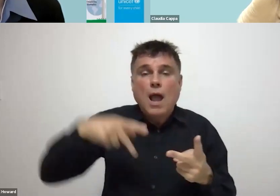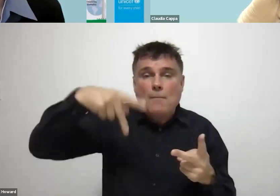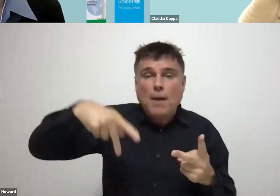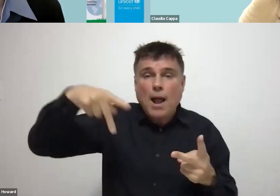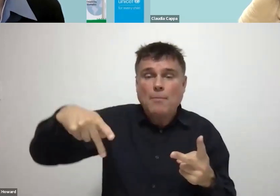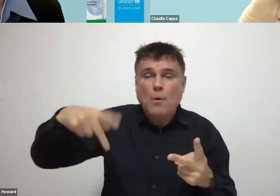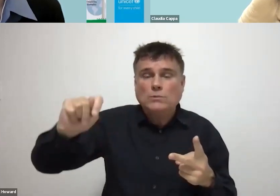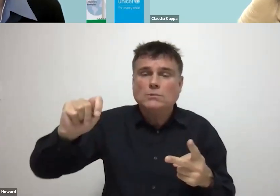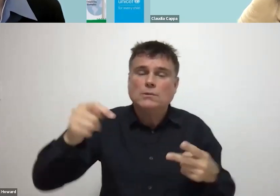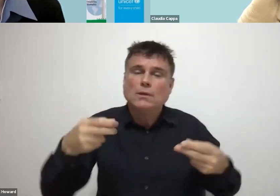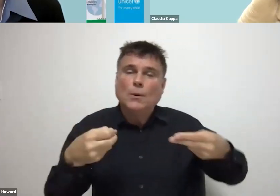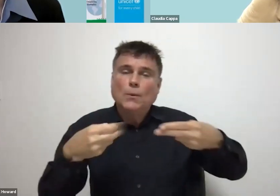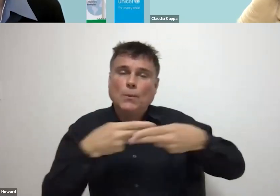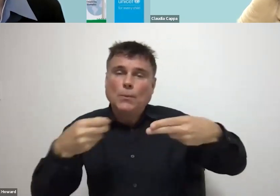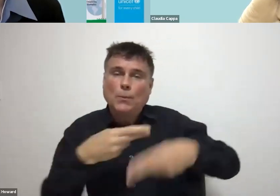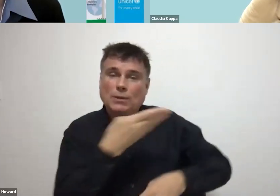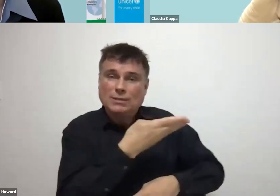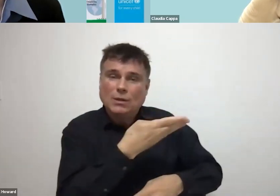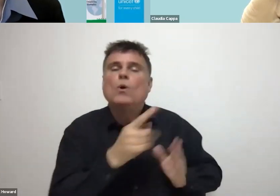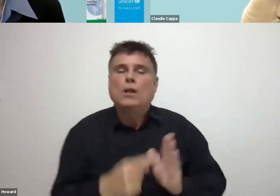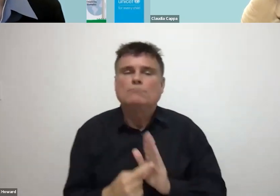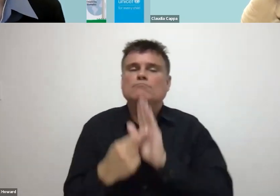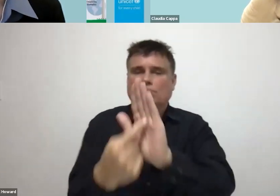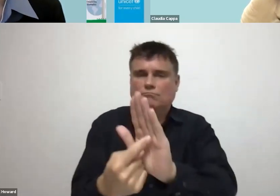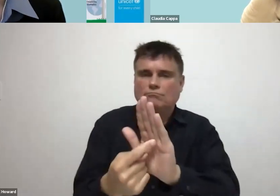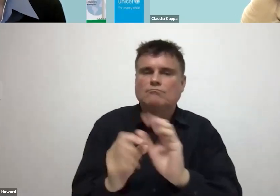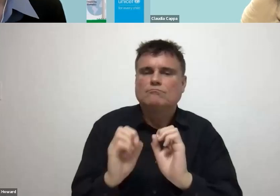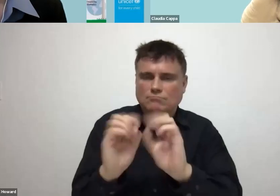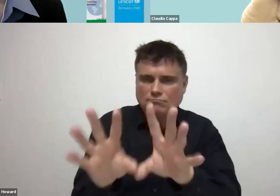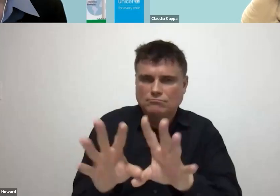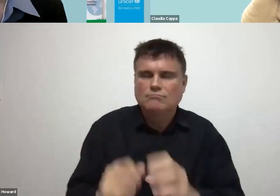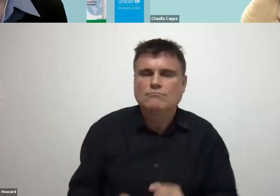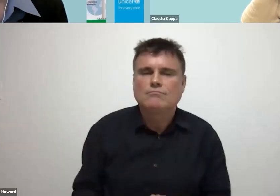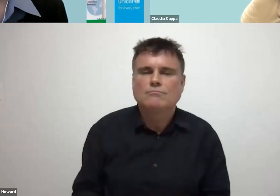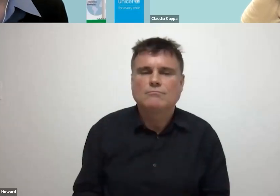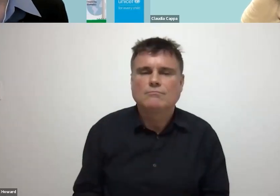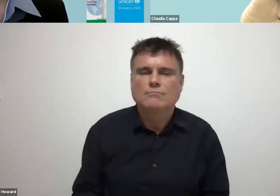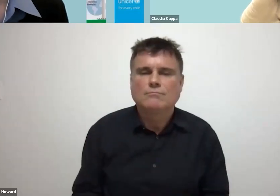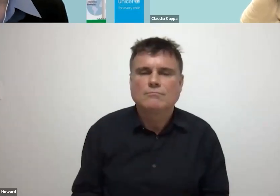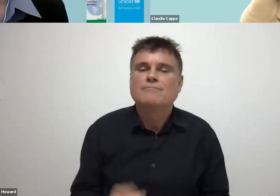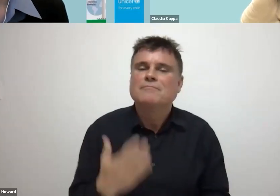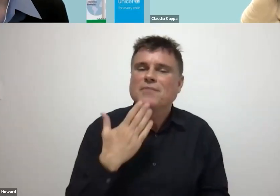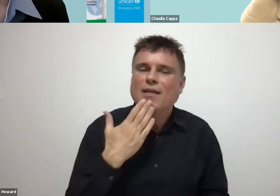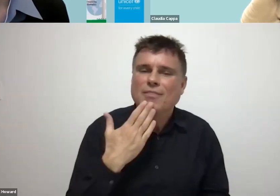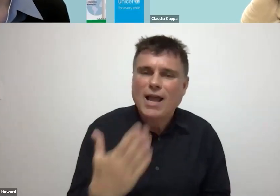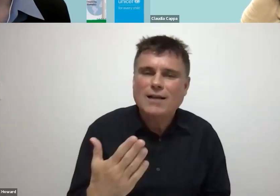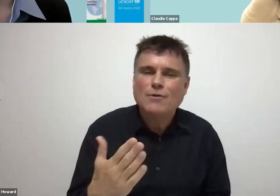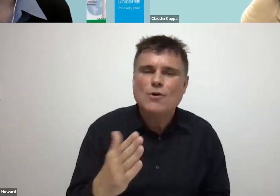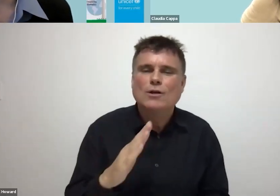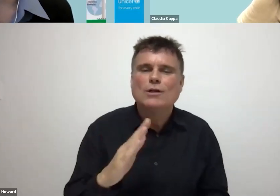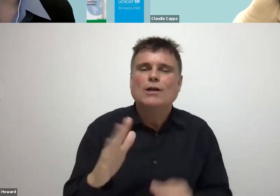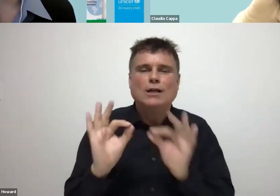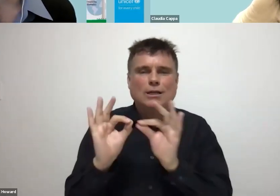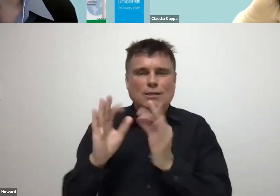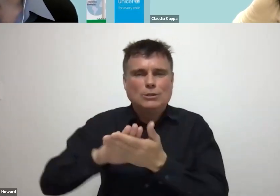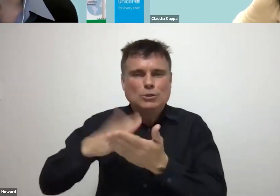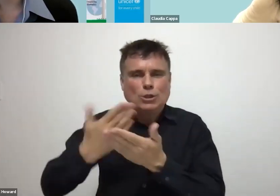Merci à nos interprètes, merci à vous tous qui avez participé, merci au groupe Washington,